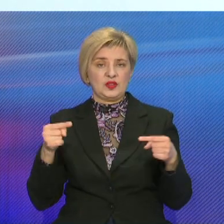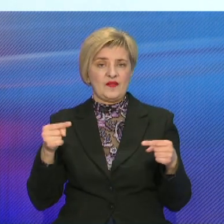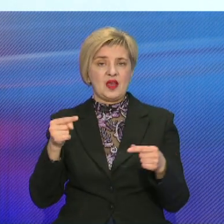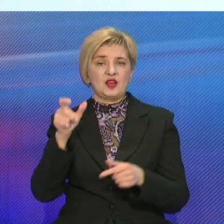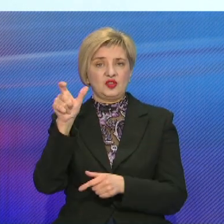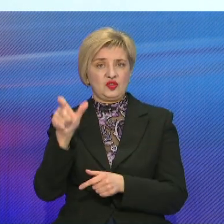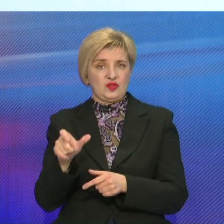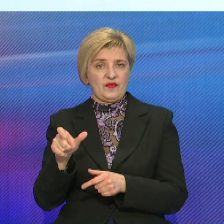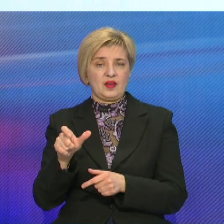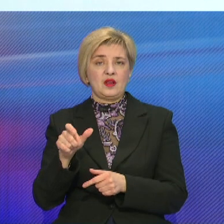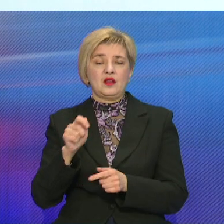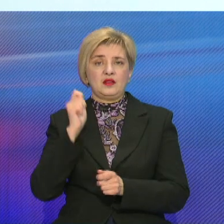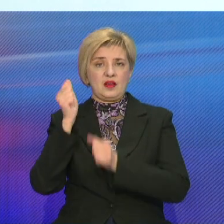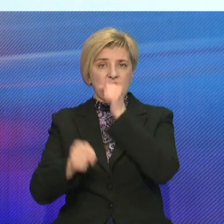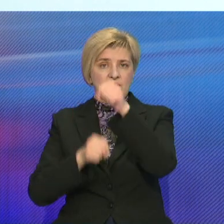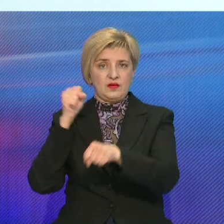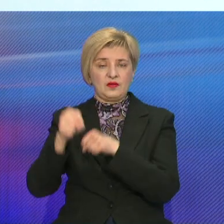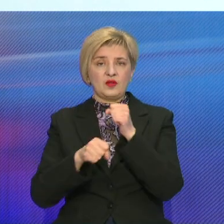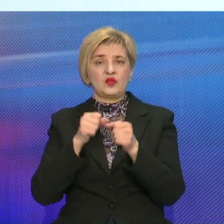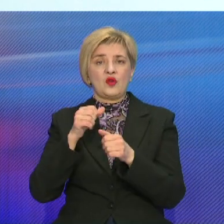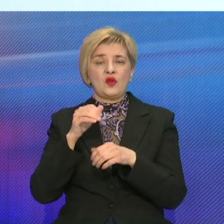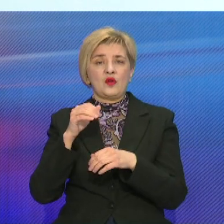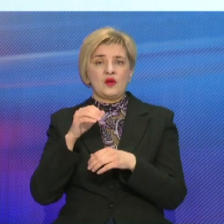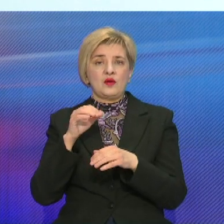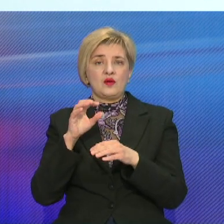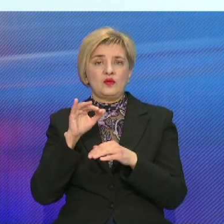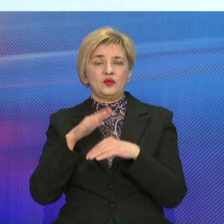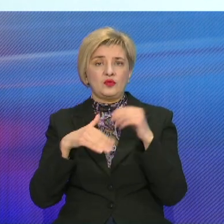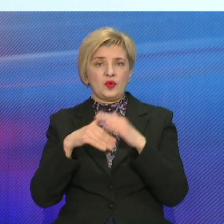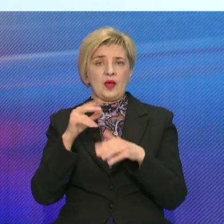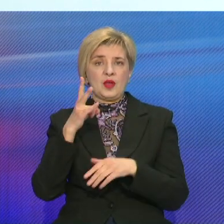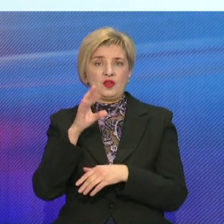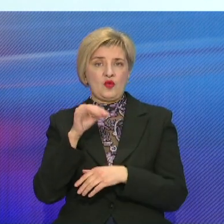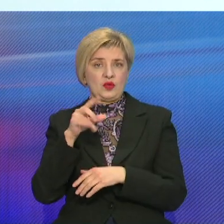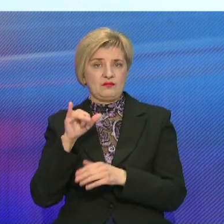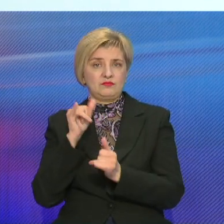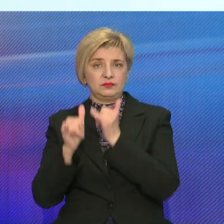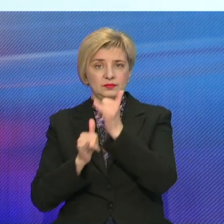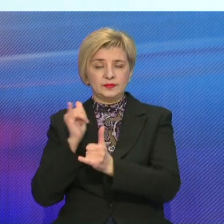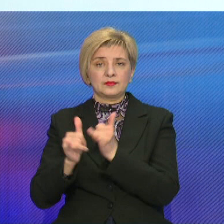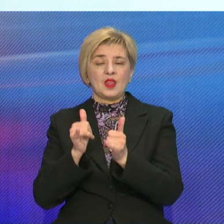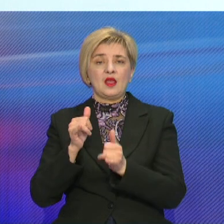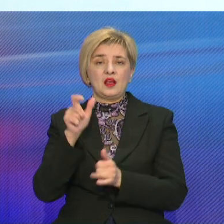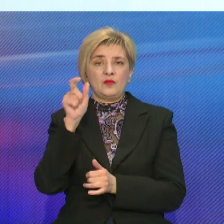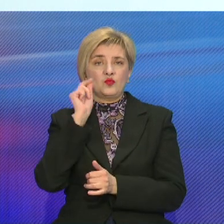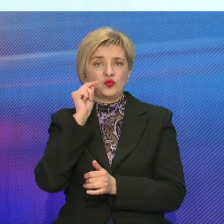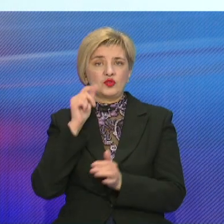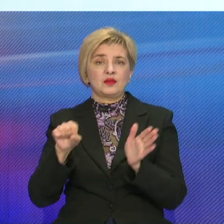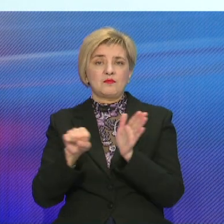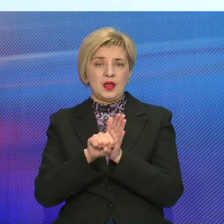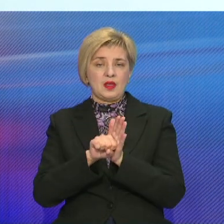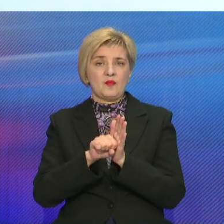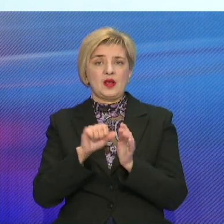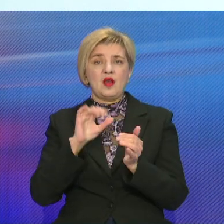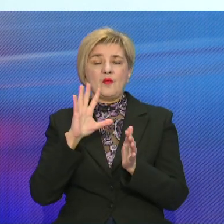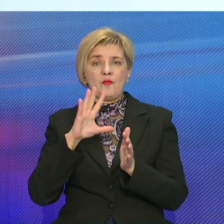конечностям не менее 21 удара руками и ногами. От полученных травм мужчина скончался на месте происшествия. В развитии событий обвиняемый похитил